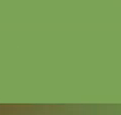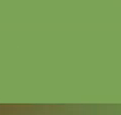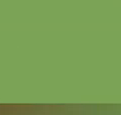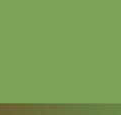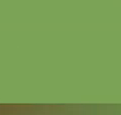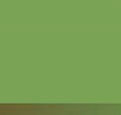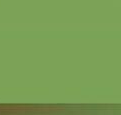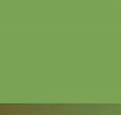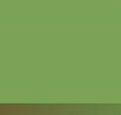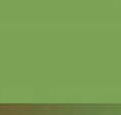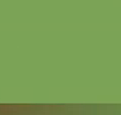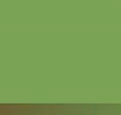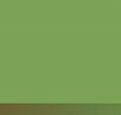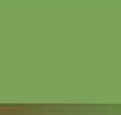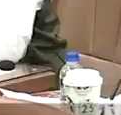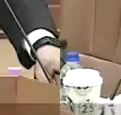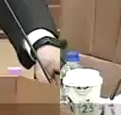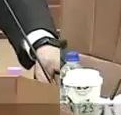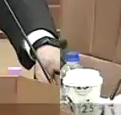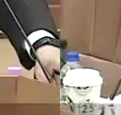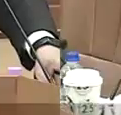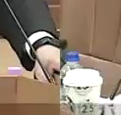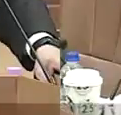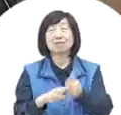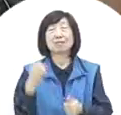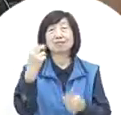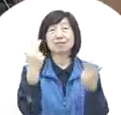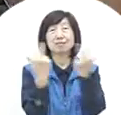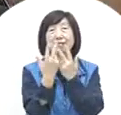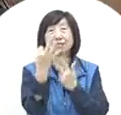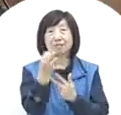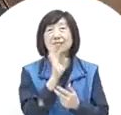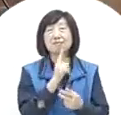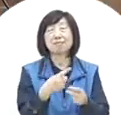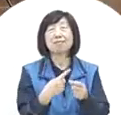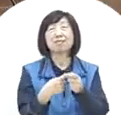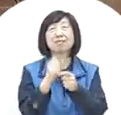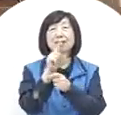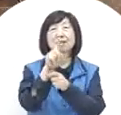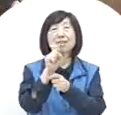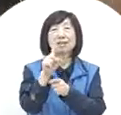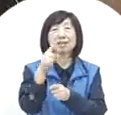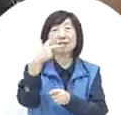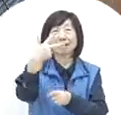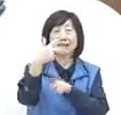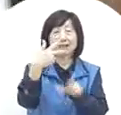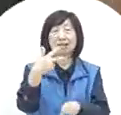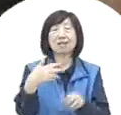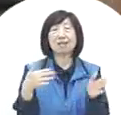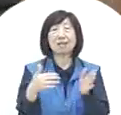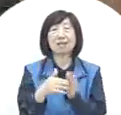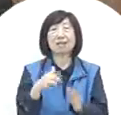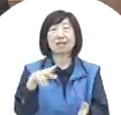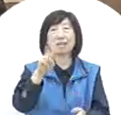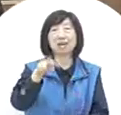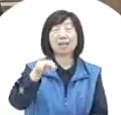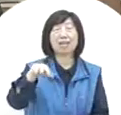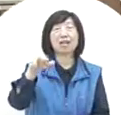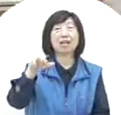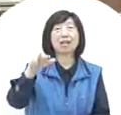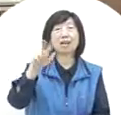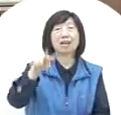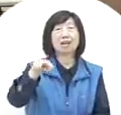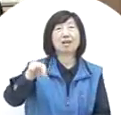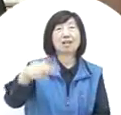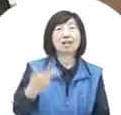主委，我们新北壁友从111年去年七月开始推展，高达2749万，被喷给